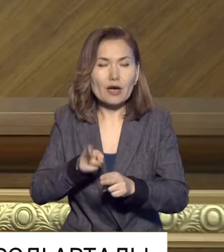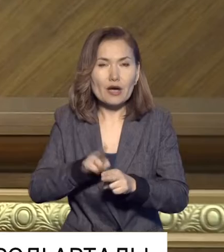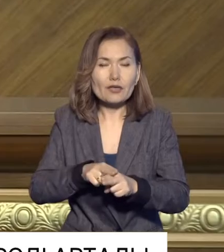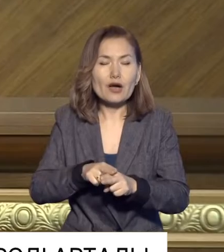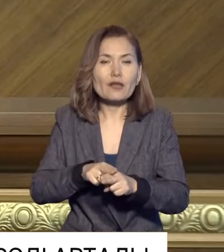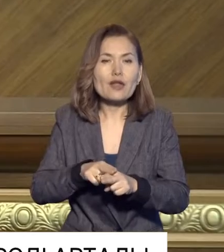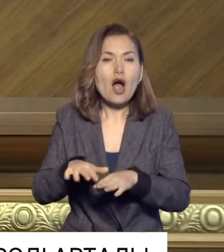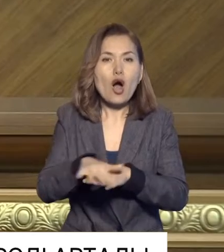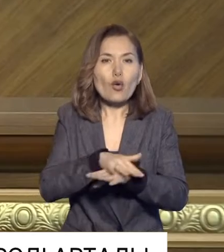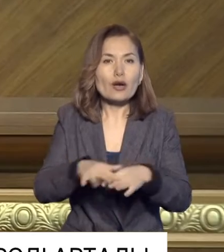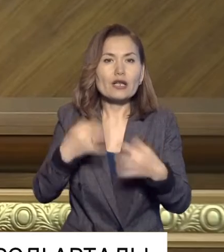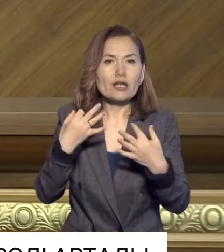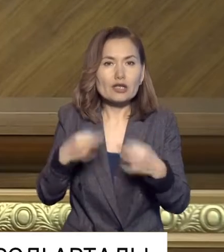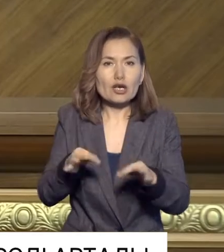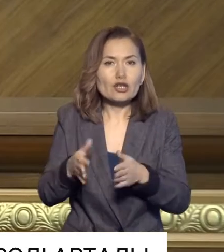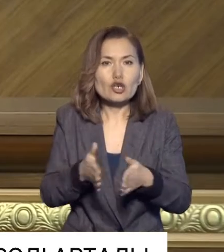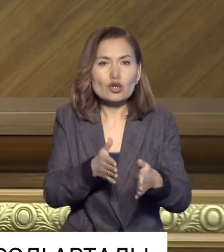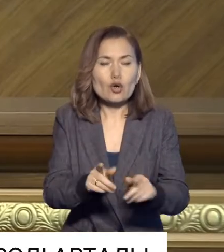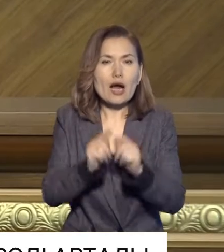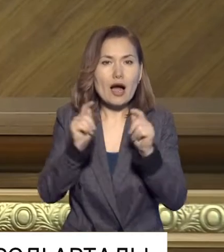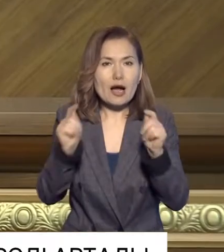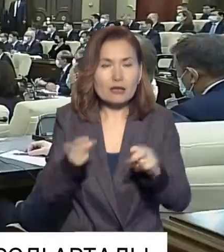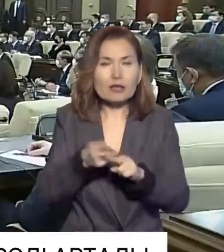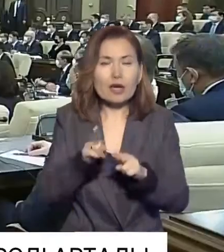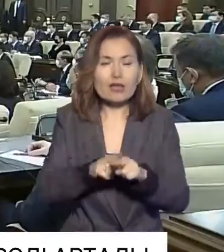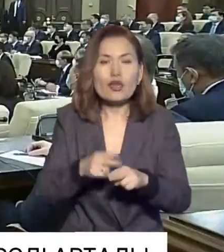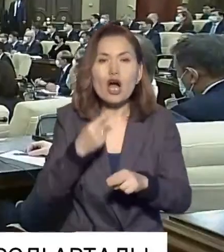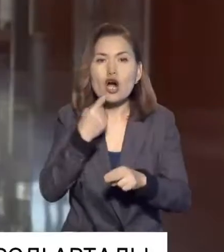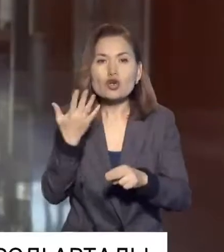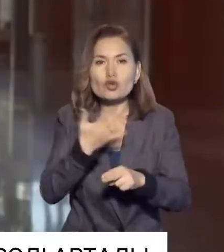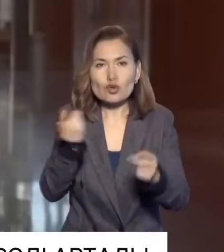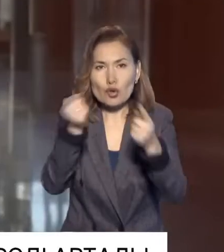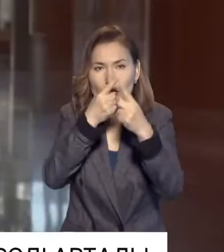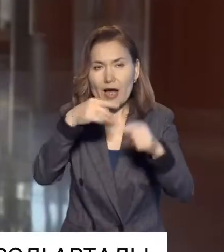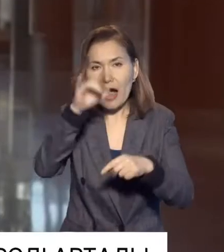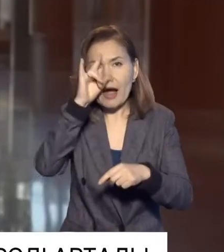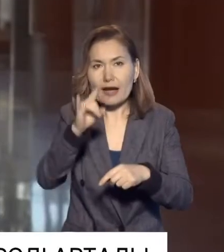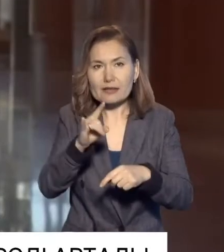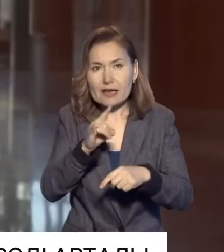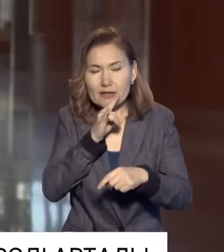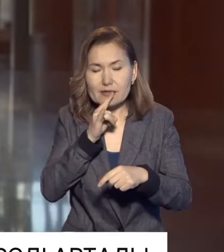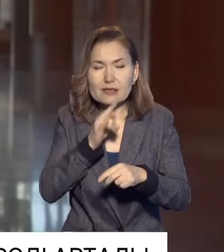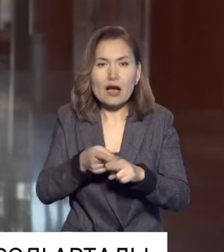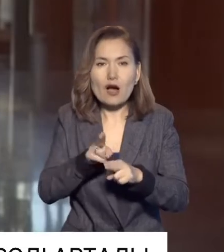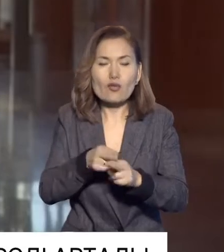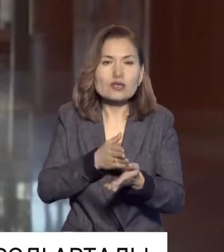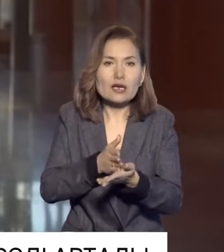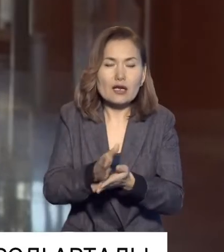қоғамды демократизациялауға жол ашады. Қысқасы, жолдау жаңа Қазақстанның іргетасы, дейді сарапшылар.